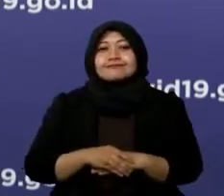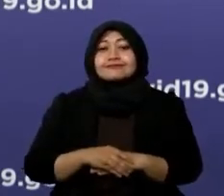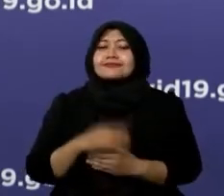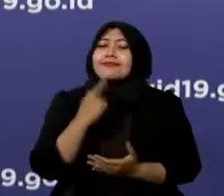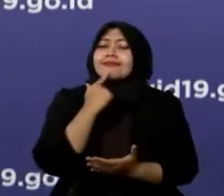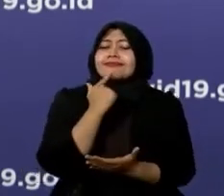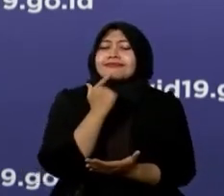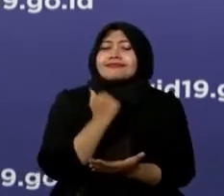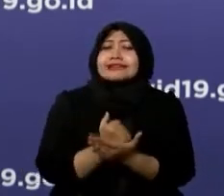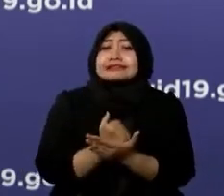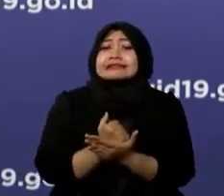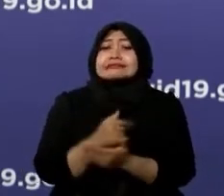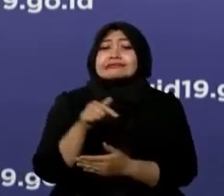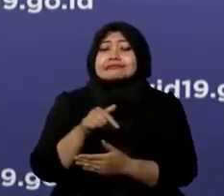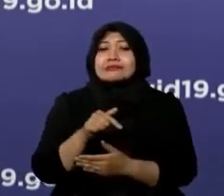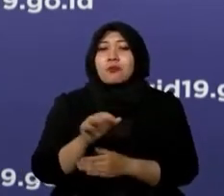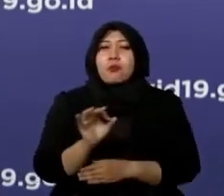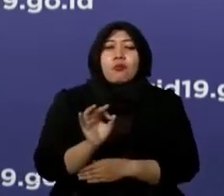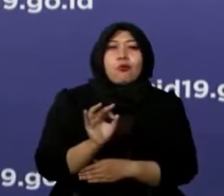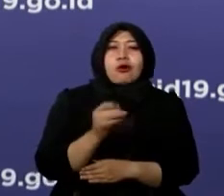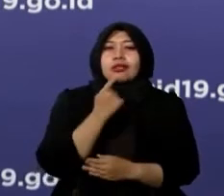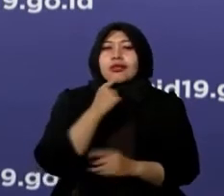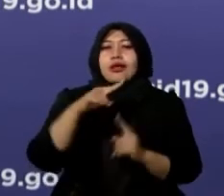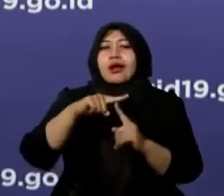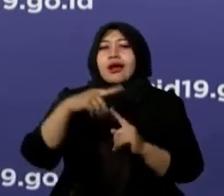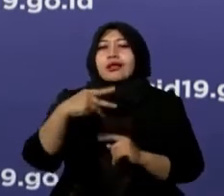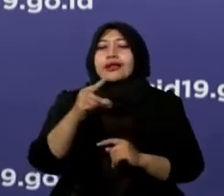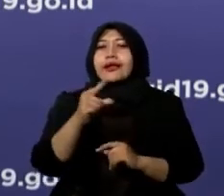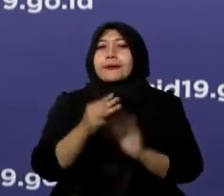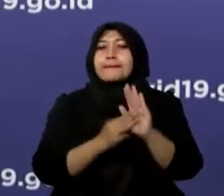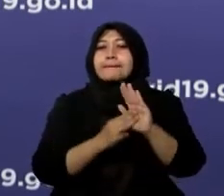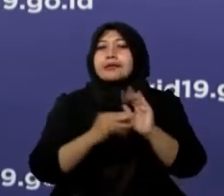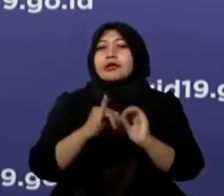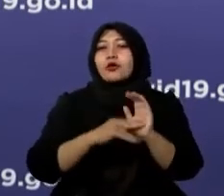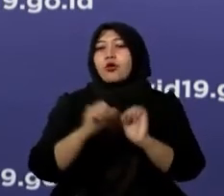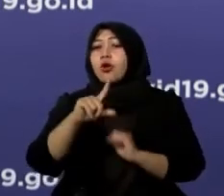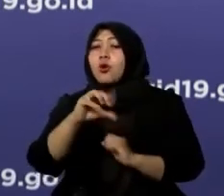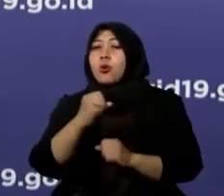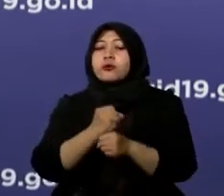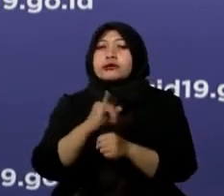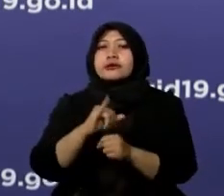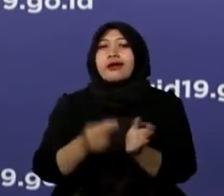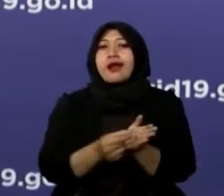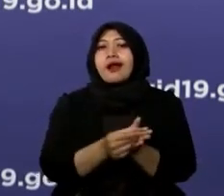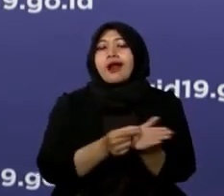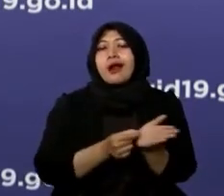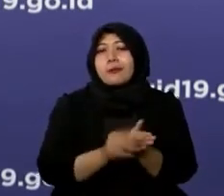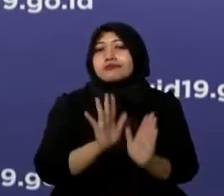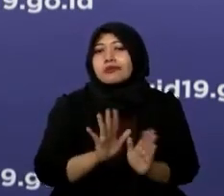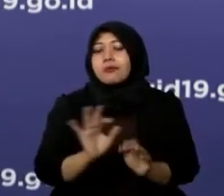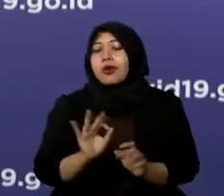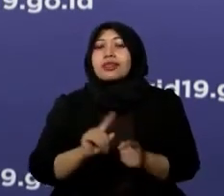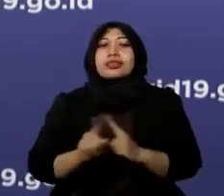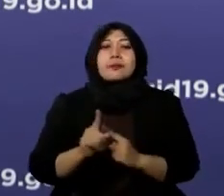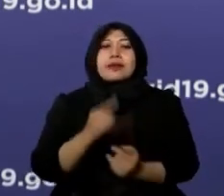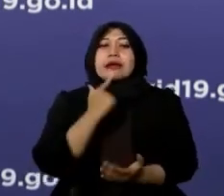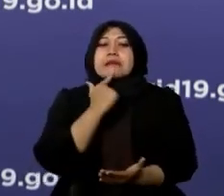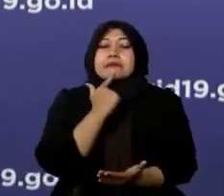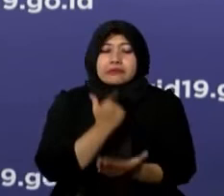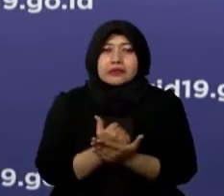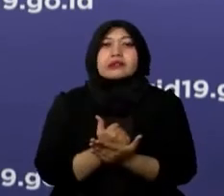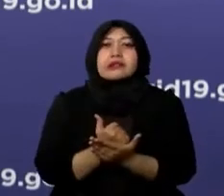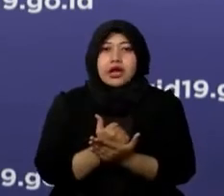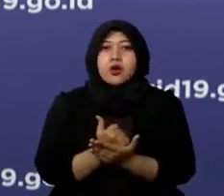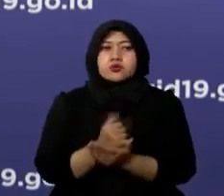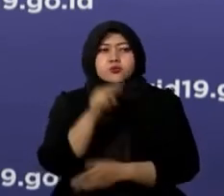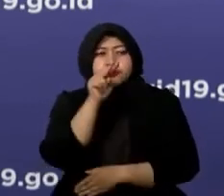penting buat kita, bukan hanya terkait dengan terminologi nama, tetapi ini adalah dalam kaitan kepentingan kita untuk